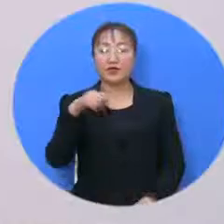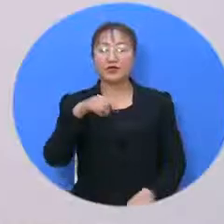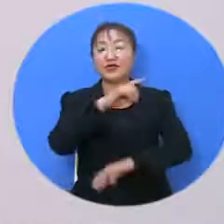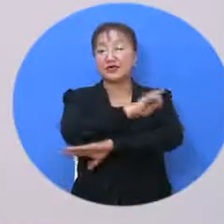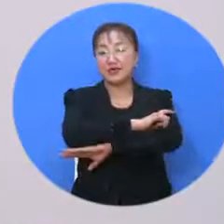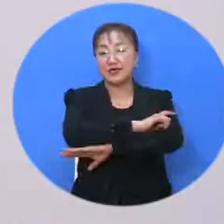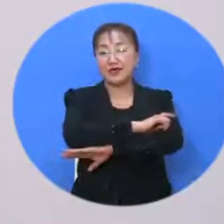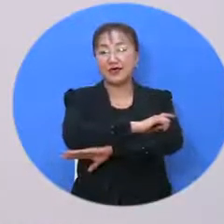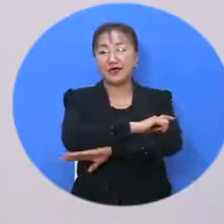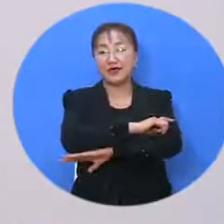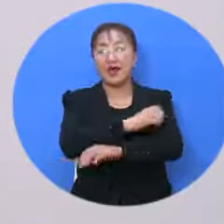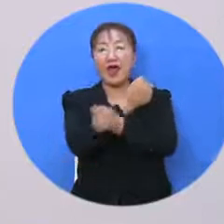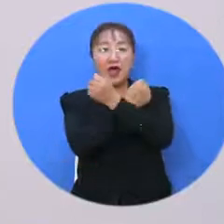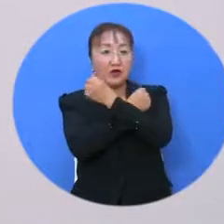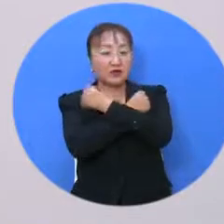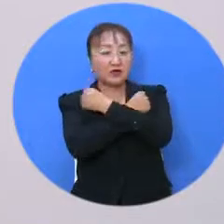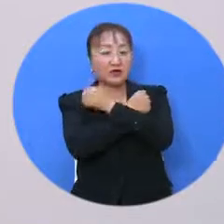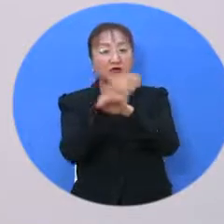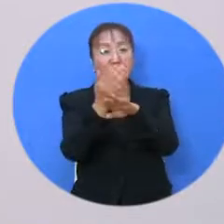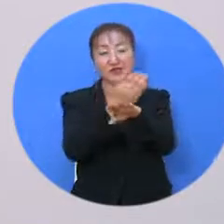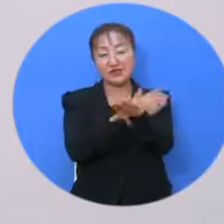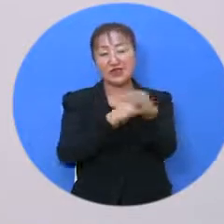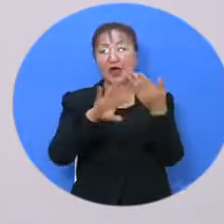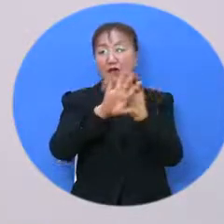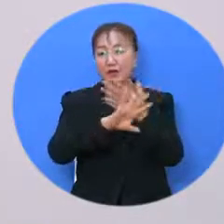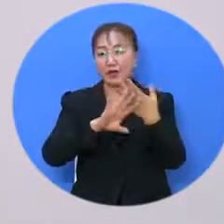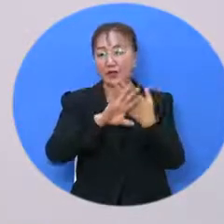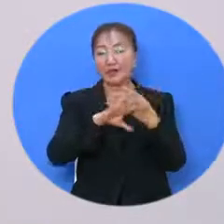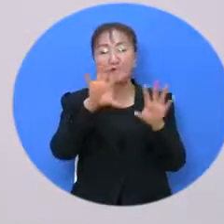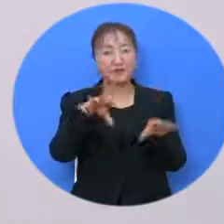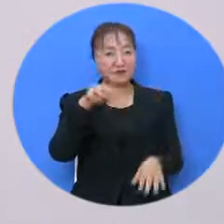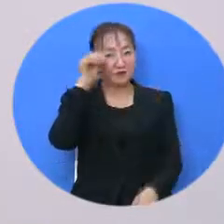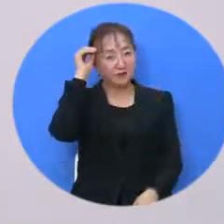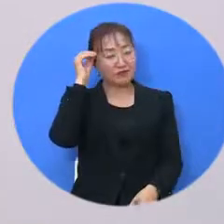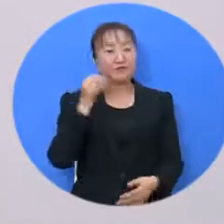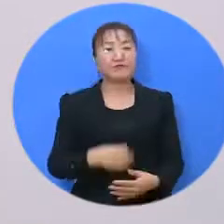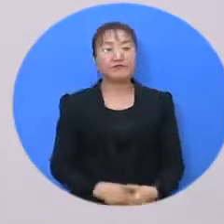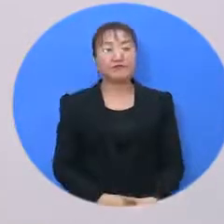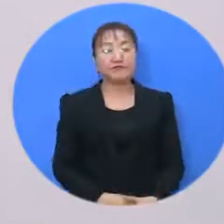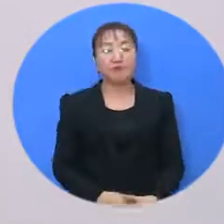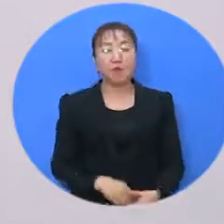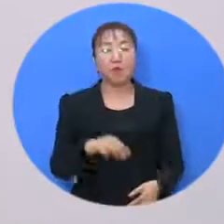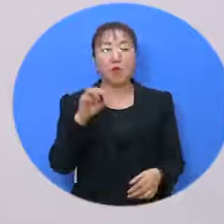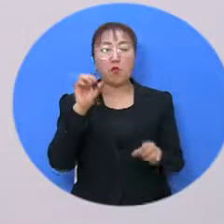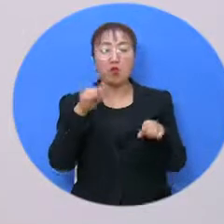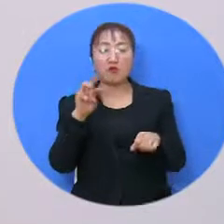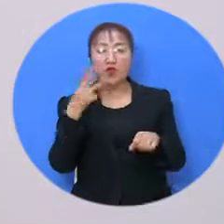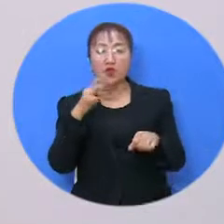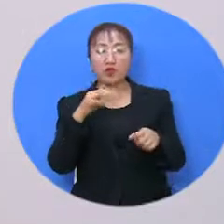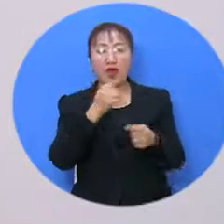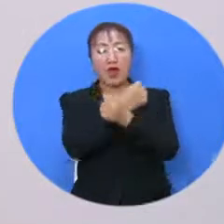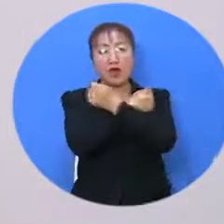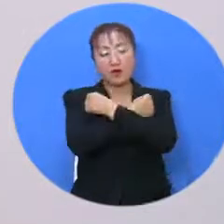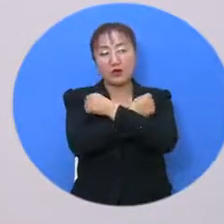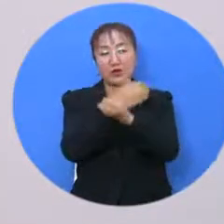Өнөөдрийн хичээлээр аюул ослоос урьдчилан сэргийлэх талаар мэдэж авлаа. Болцшгүй аюул ослоос урьдчилан